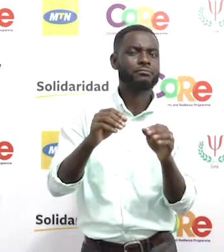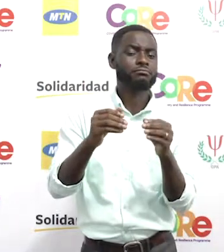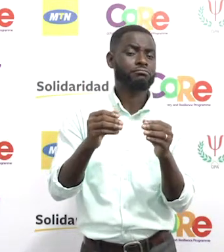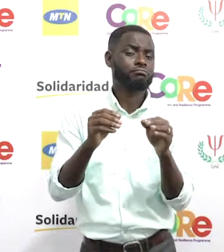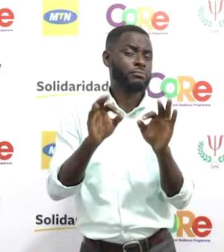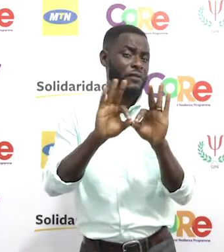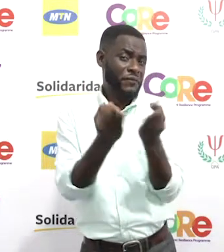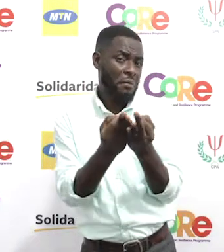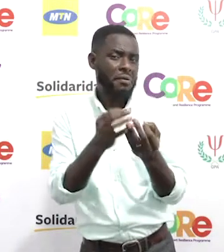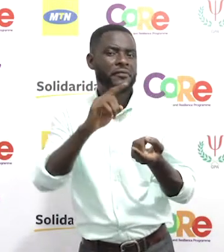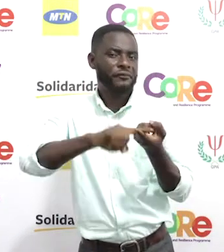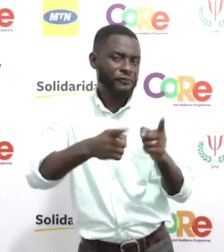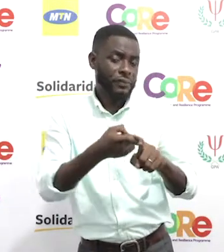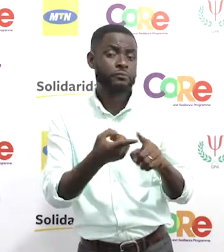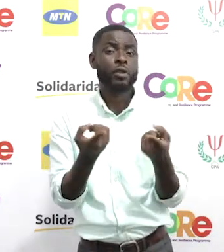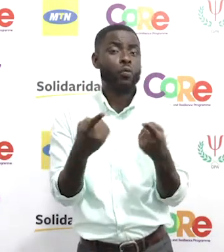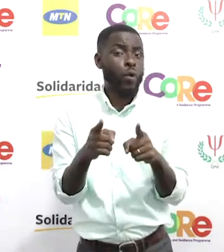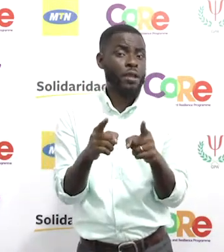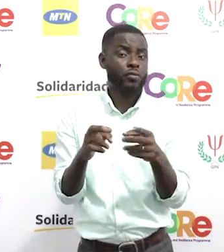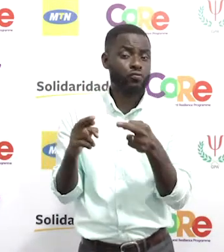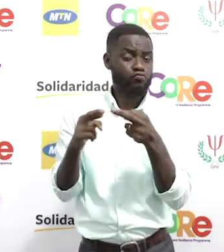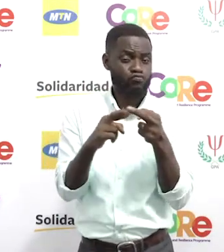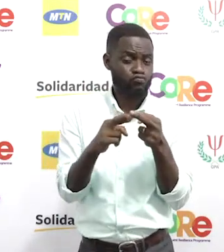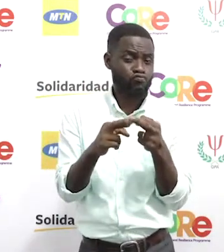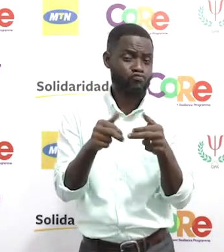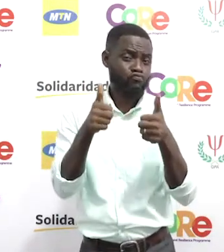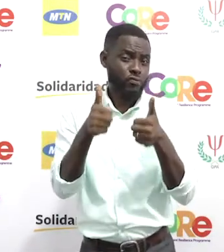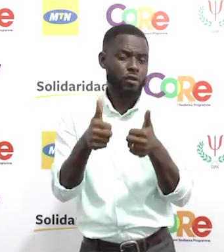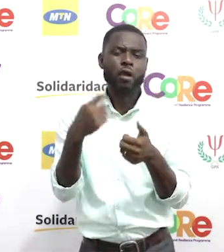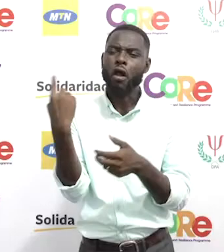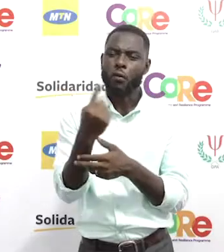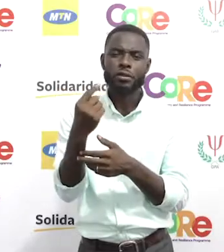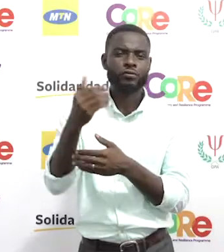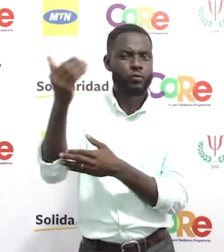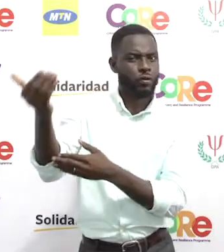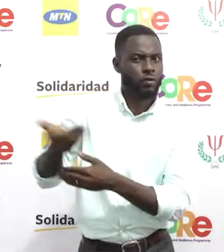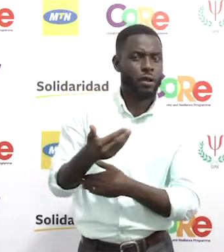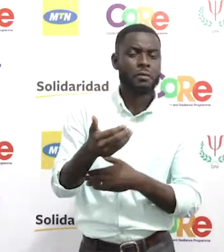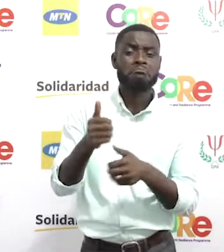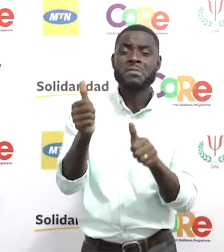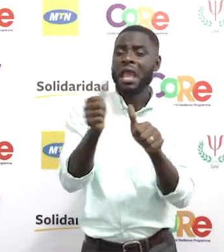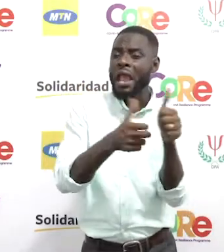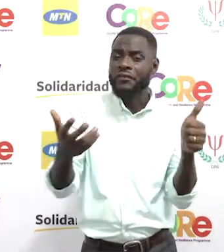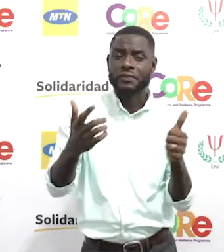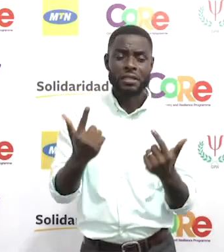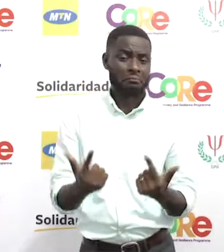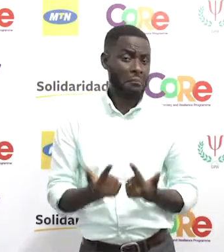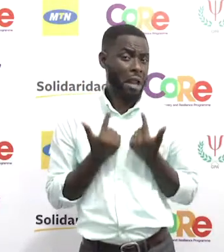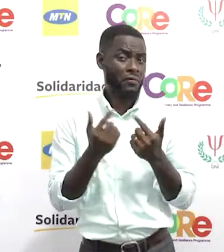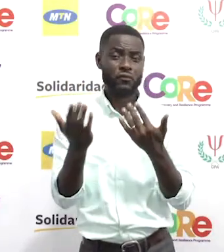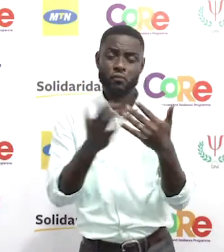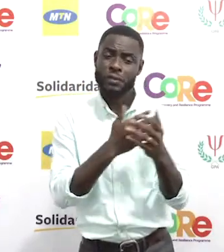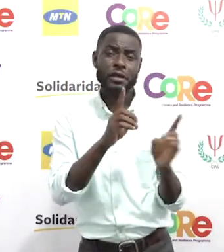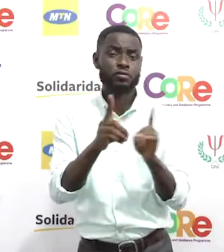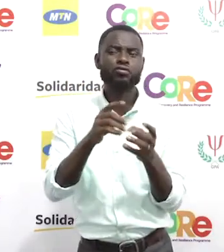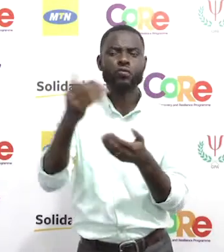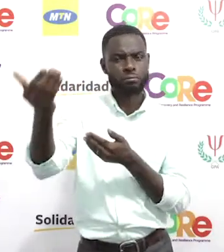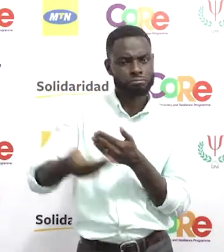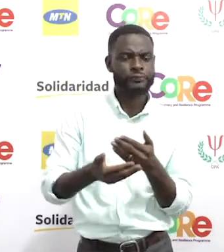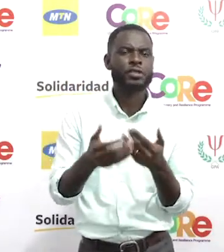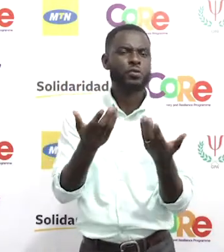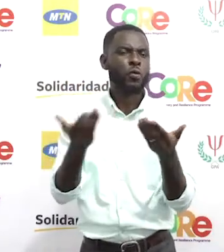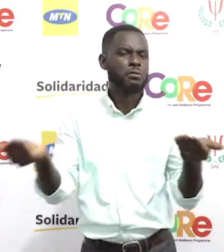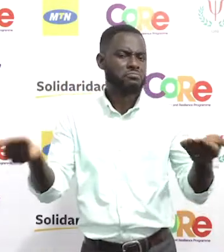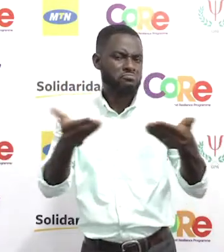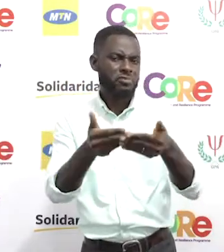ke nane men. Kaji oye nanyo bo mli njogba. Osmo ni oha e ben kebu. Ye